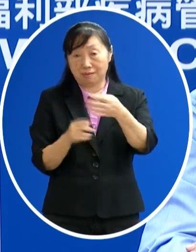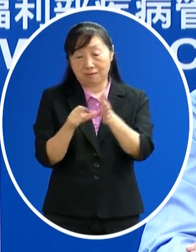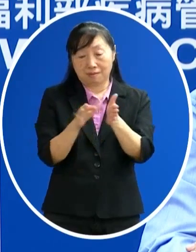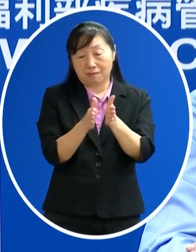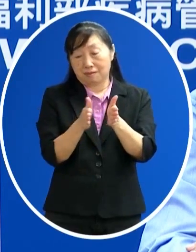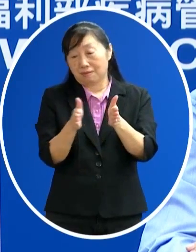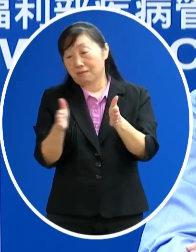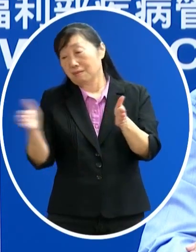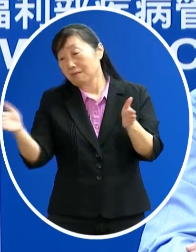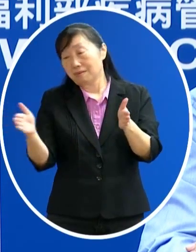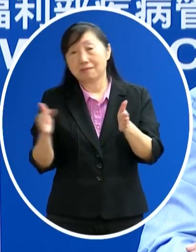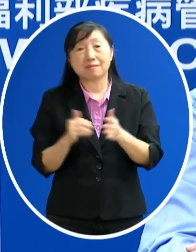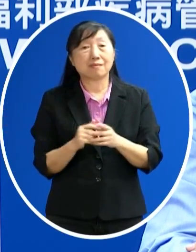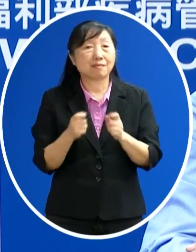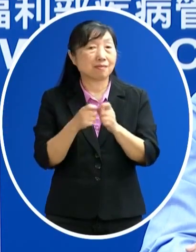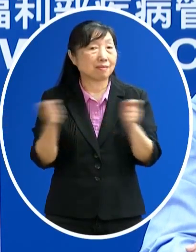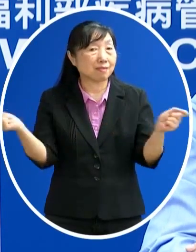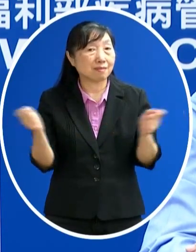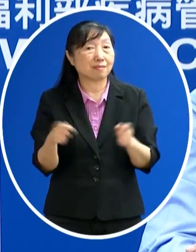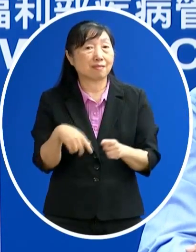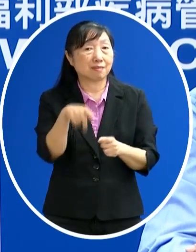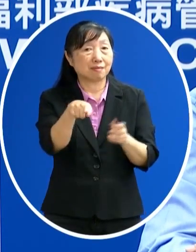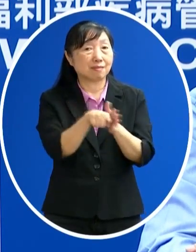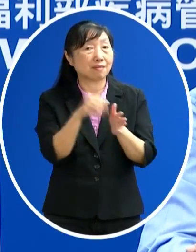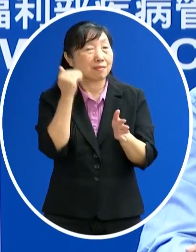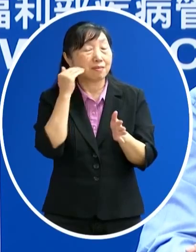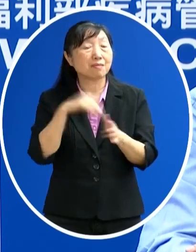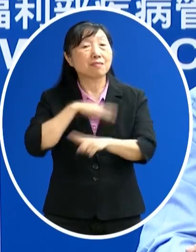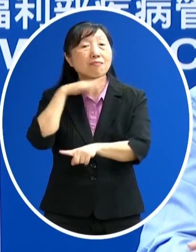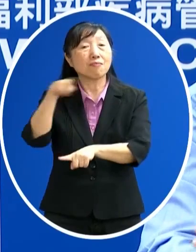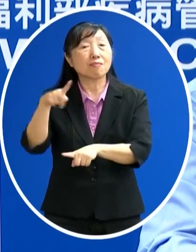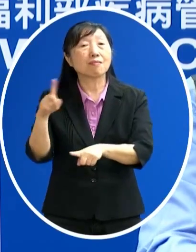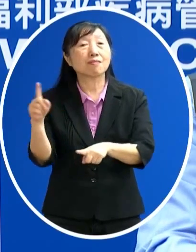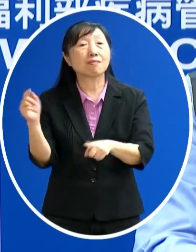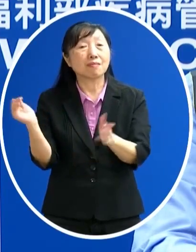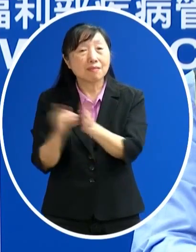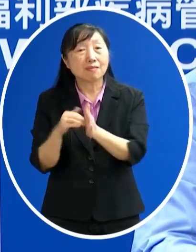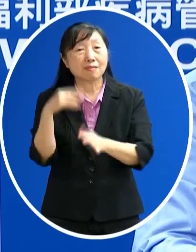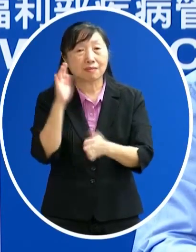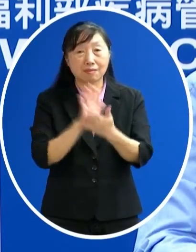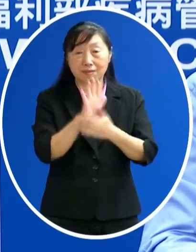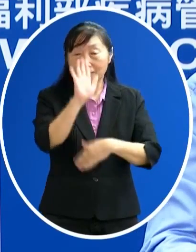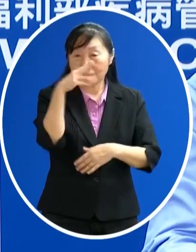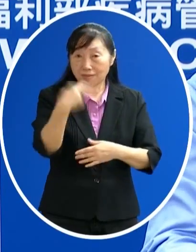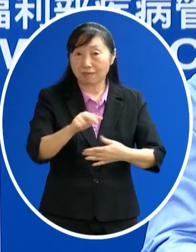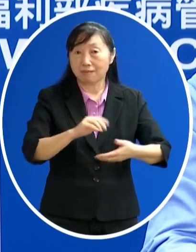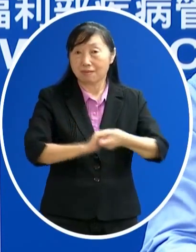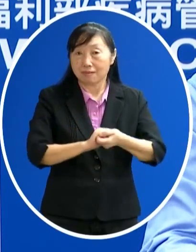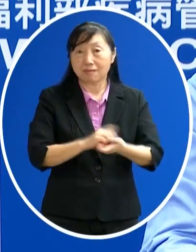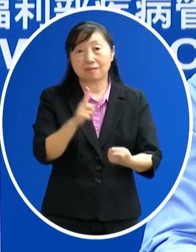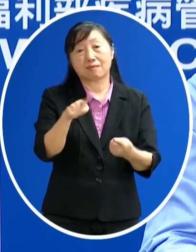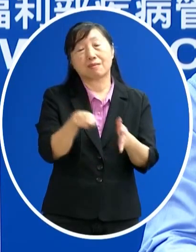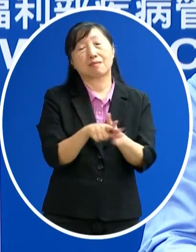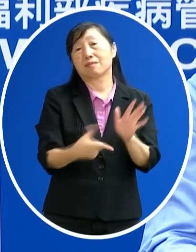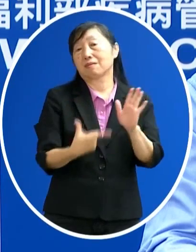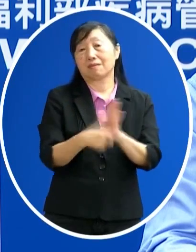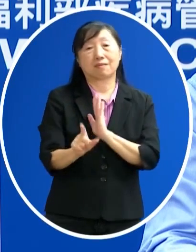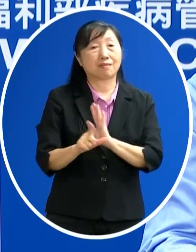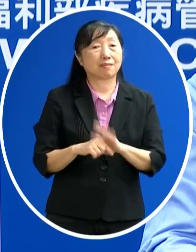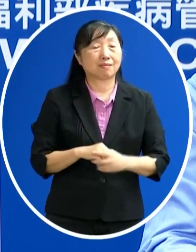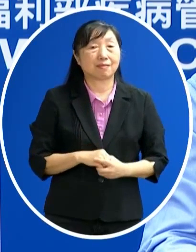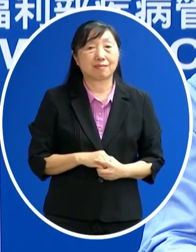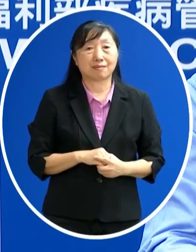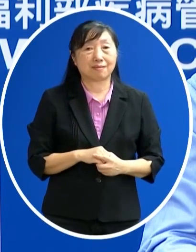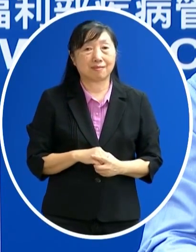很长，如果拉到三期的实验完毕之后才来做决定，那恐怕都缓不济急了